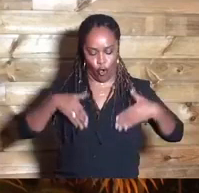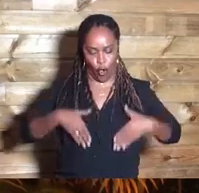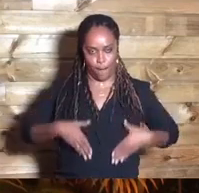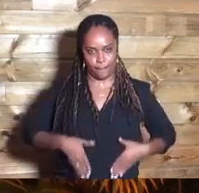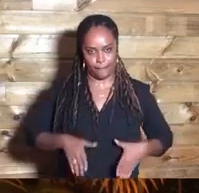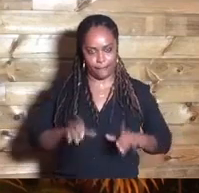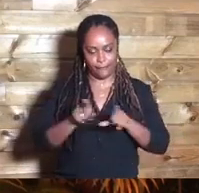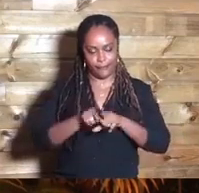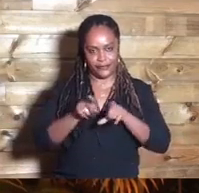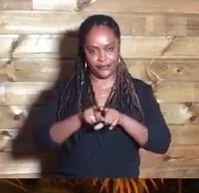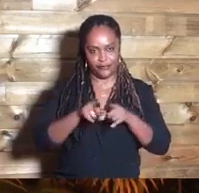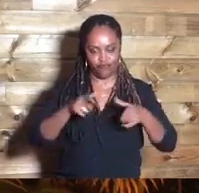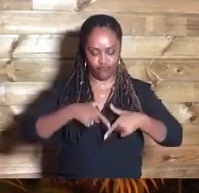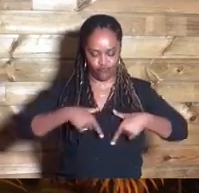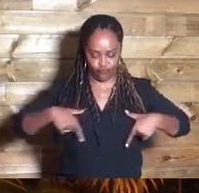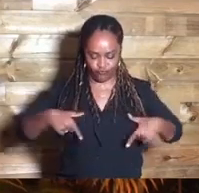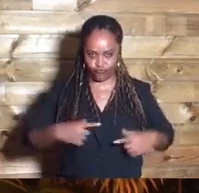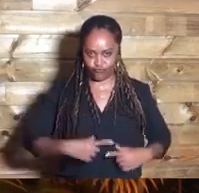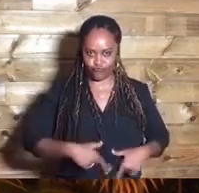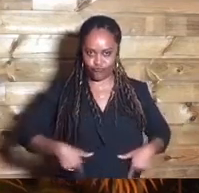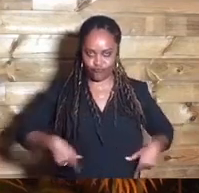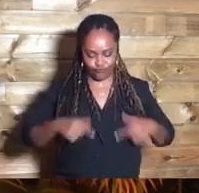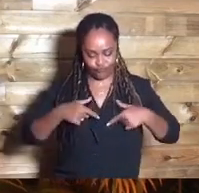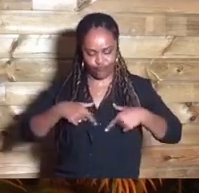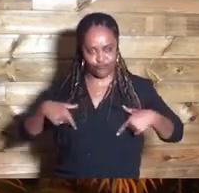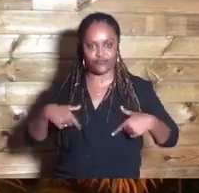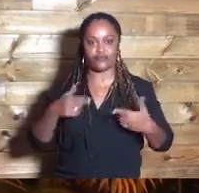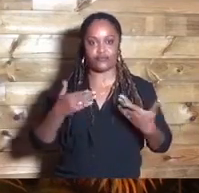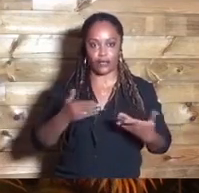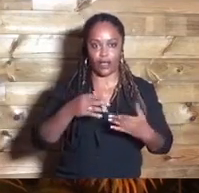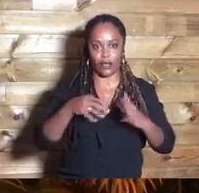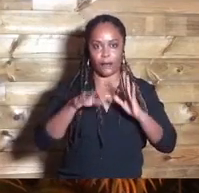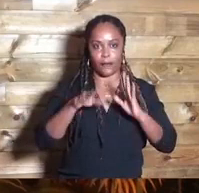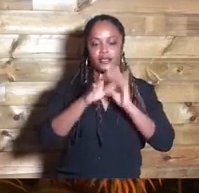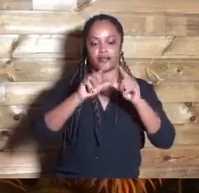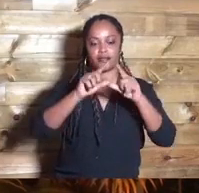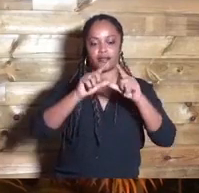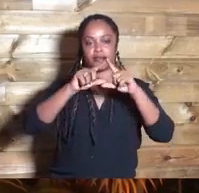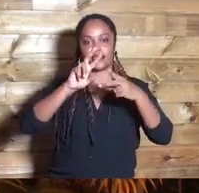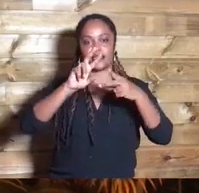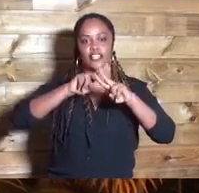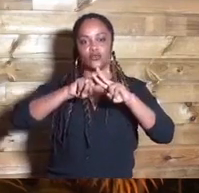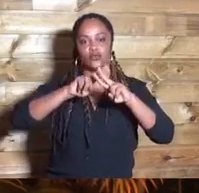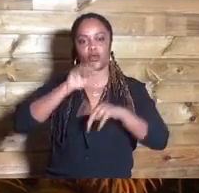drapeau appartenait désormais aux femmes et aux jeunes femmes. Dans une société, cela a un